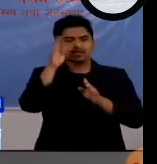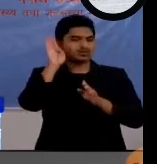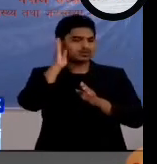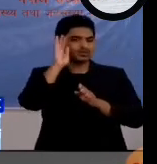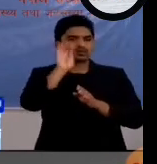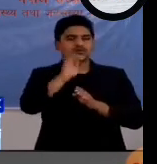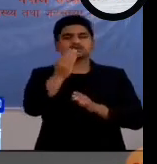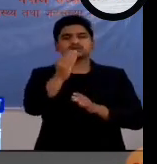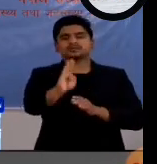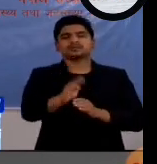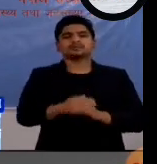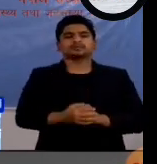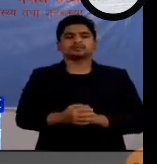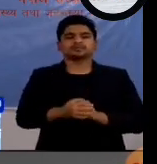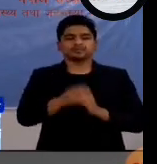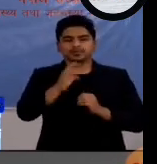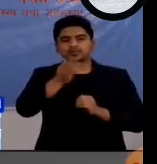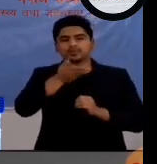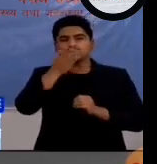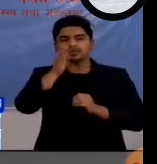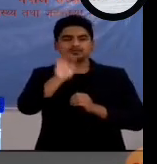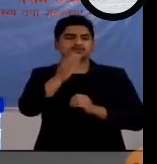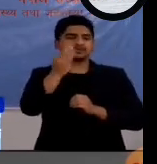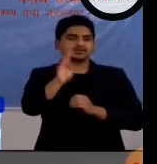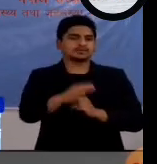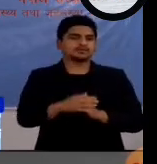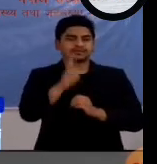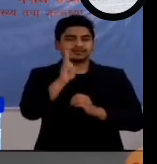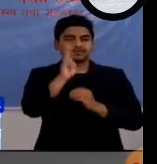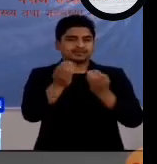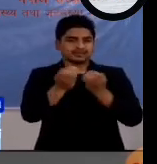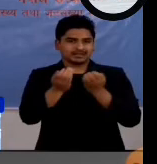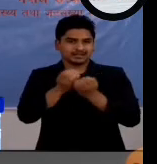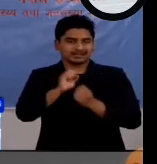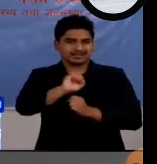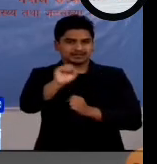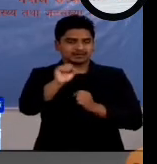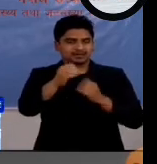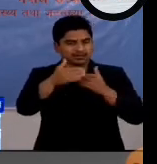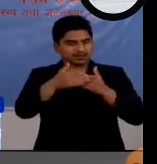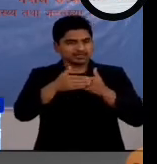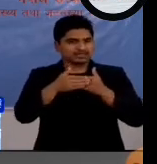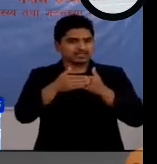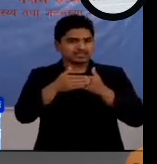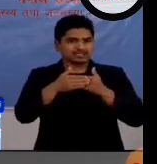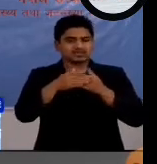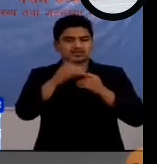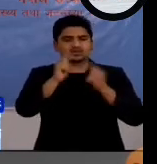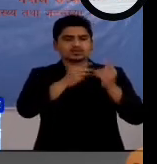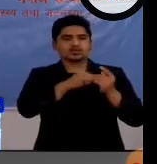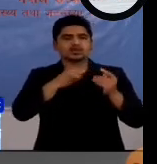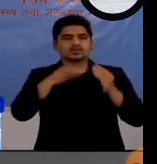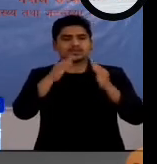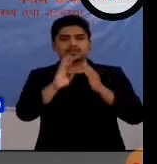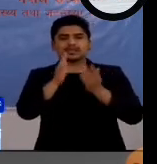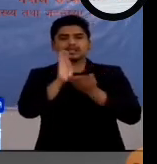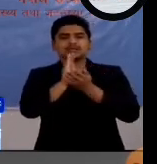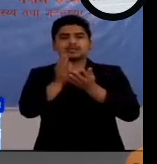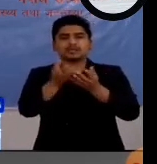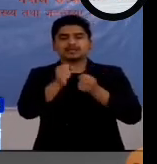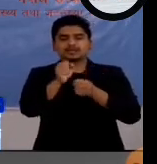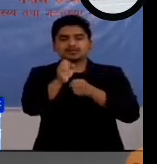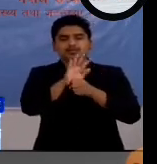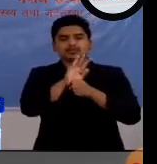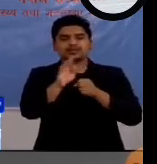सुन्न र पढ्न सक्नुहुन्छ। त्यसैगरी आफ्नो नजिकमा कुन अस्पतालमा के सेवा